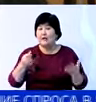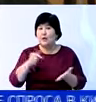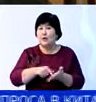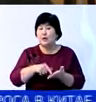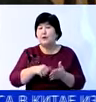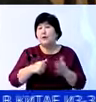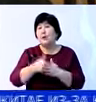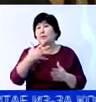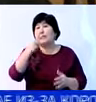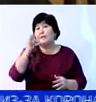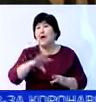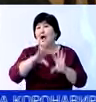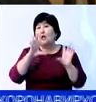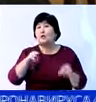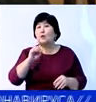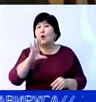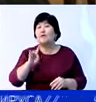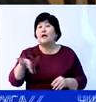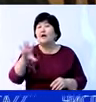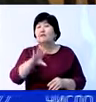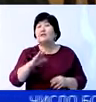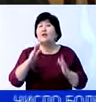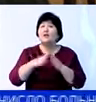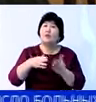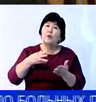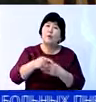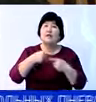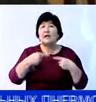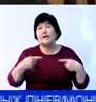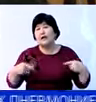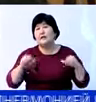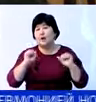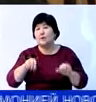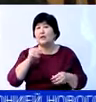до 5% от суммы товаров. Все коммунальные услуги и другие транзакции можно